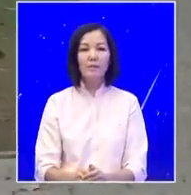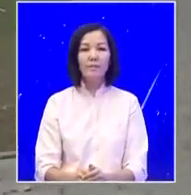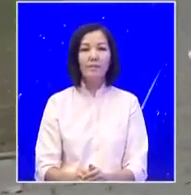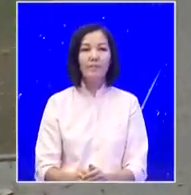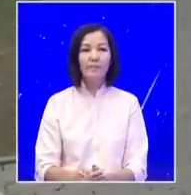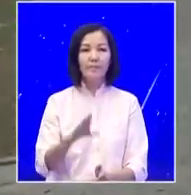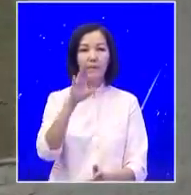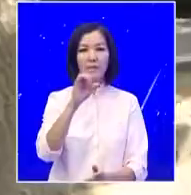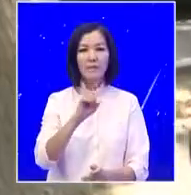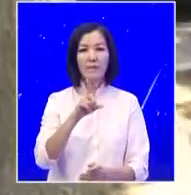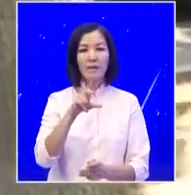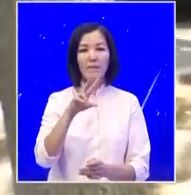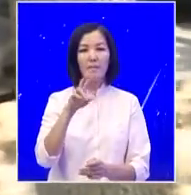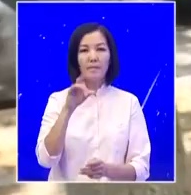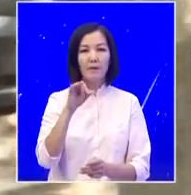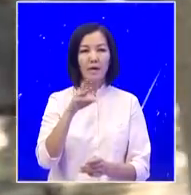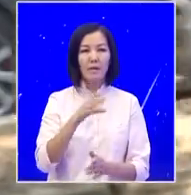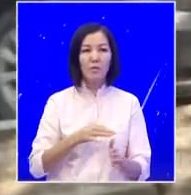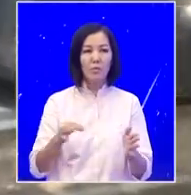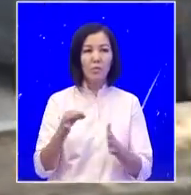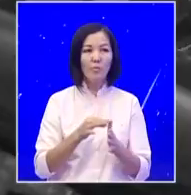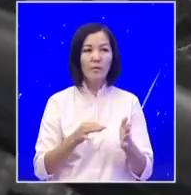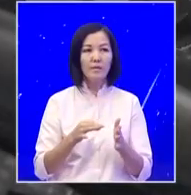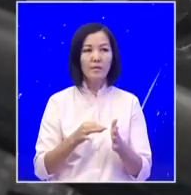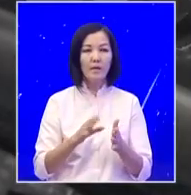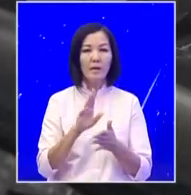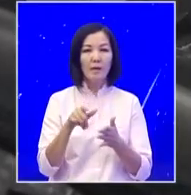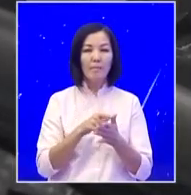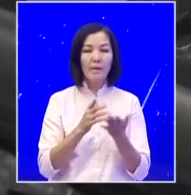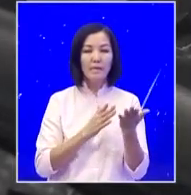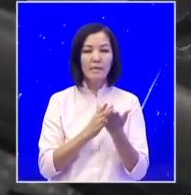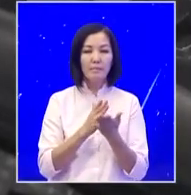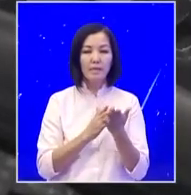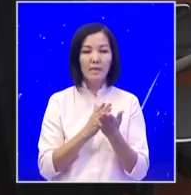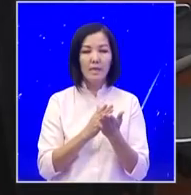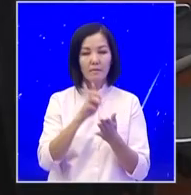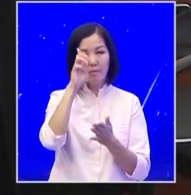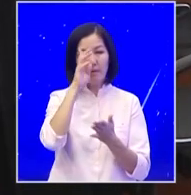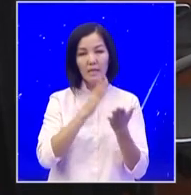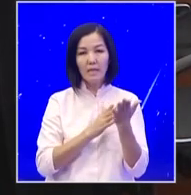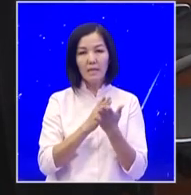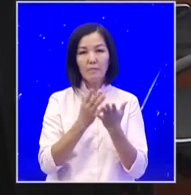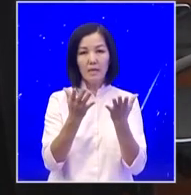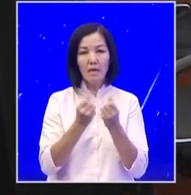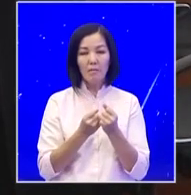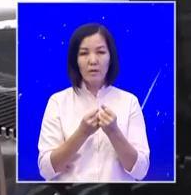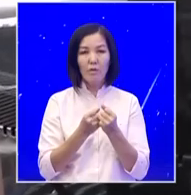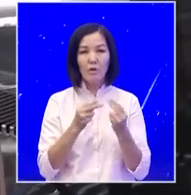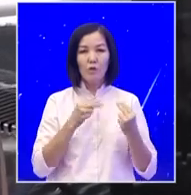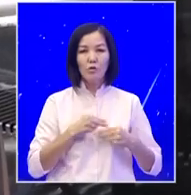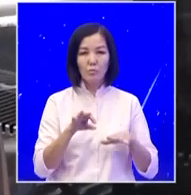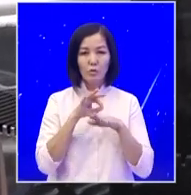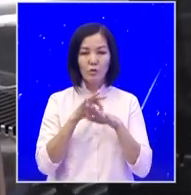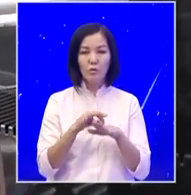Самғат Тарақов мемлекеттік істер агенттігі облыстық департаментінде бас маман. Азаматтарды мемлекеттік қызметке қабылдау жұмысын үйлестіреді. Осы